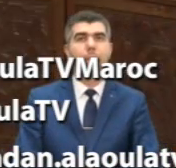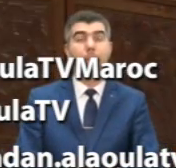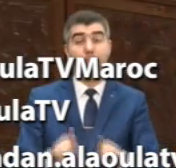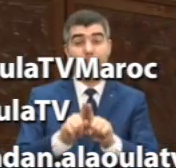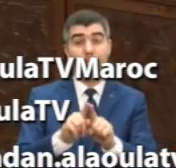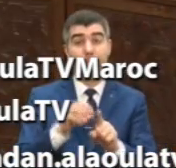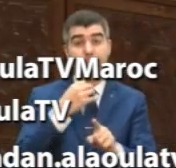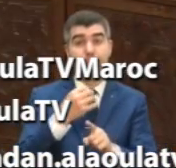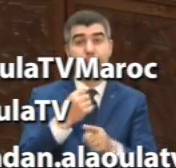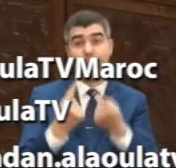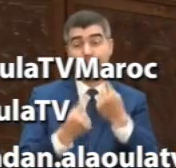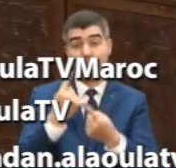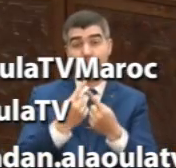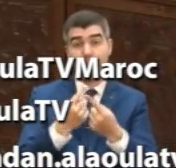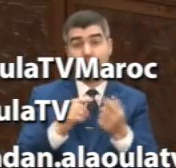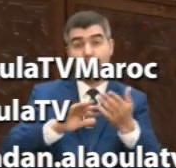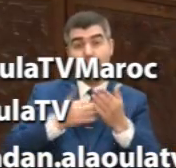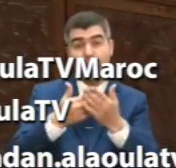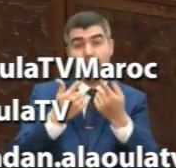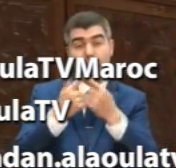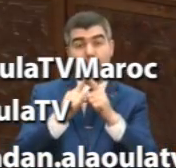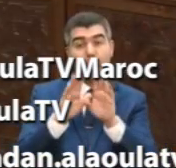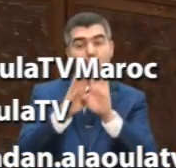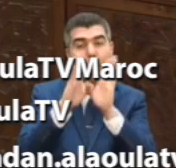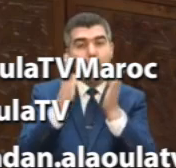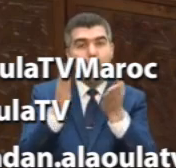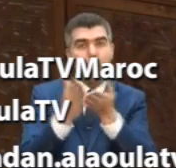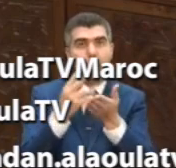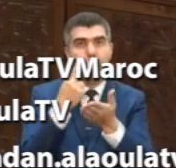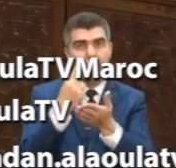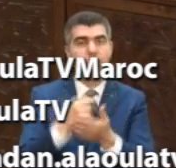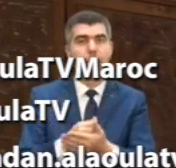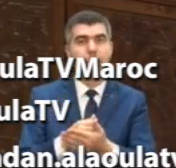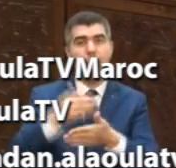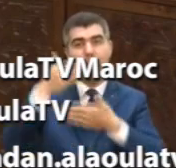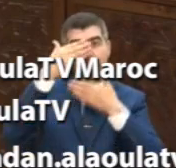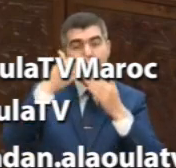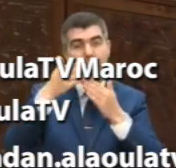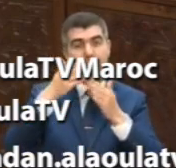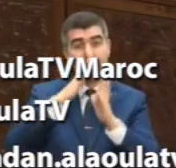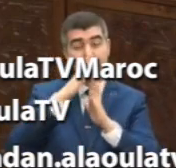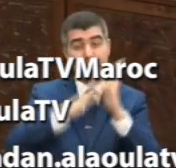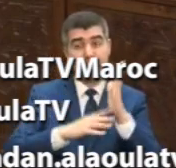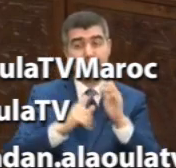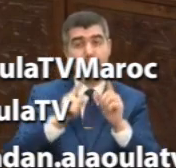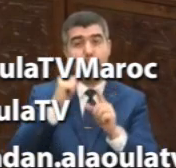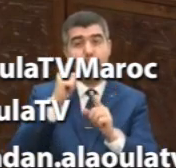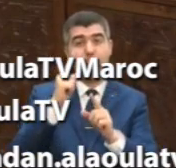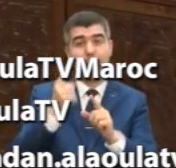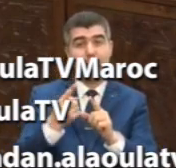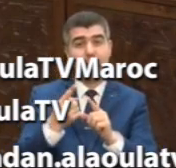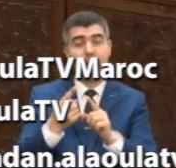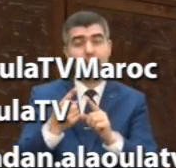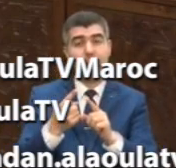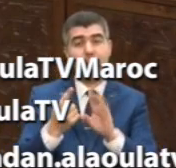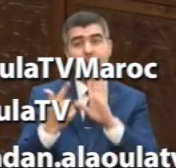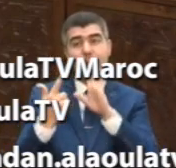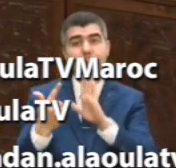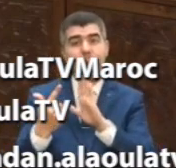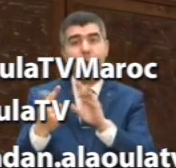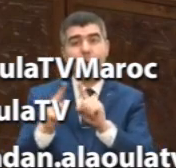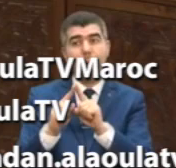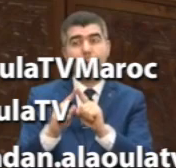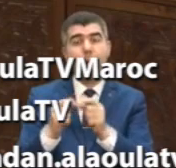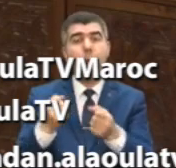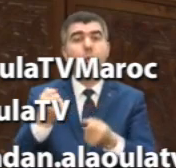المحترم الموضوع خصك تشوفوا بشموليته. المغرب هذه 10 سنوات كان فيه 1.7 مليون عربة، اليوم